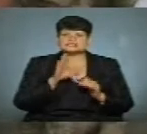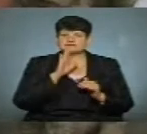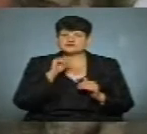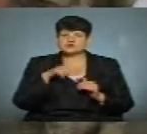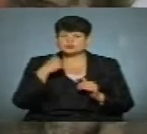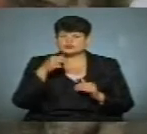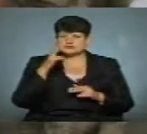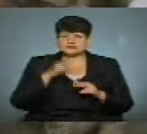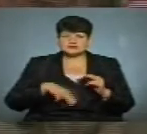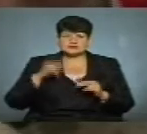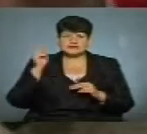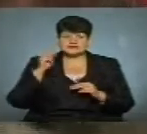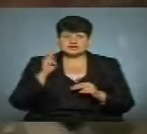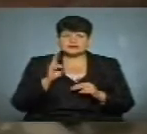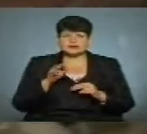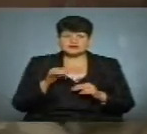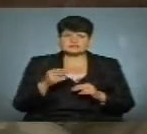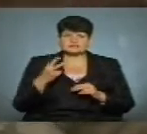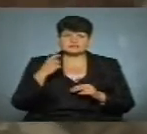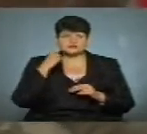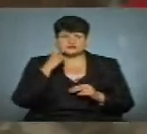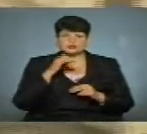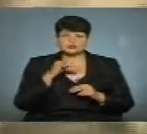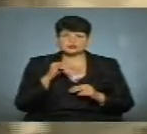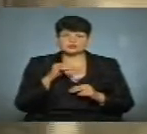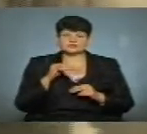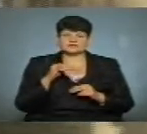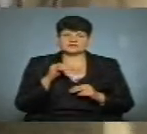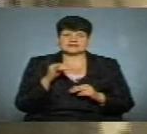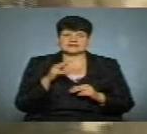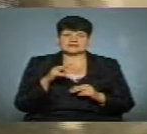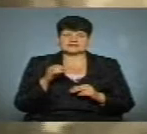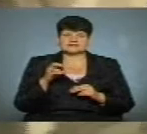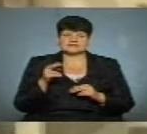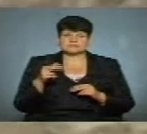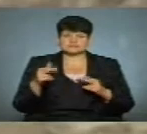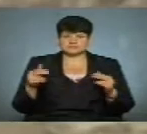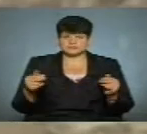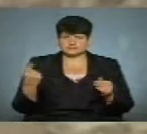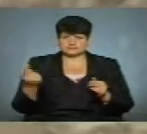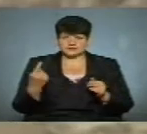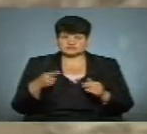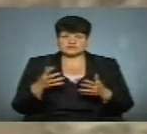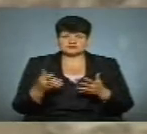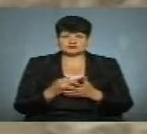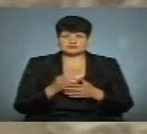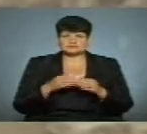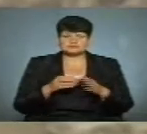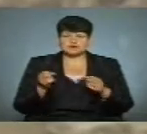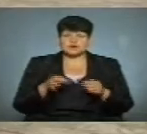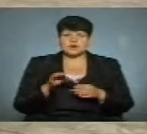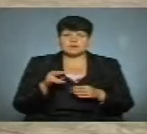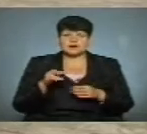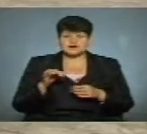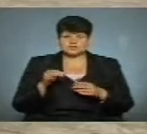цьогоріч завершили навчання у коледжі, 20-річна Юлія Литвин з Дніпропетровщини. У Збаразькому коледжі вона здобула спеціальність оператора